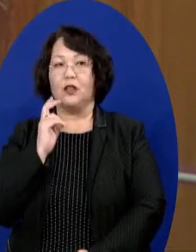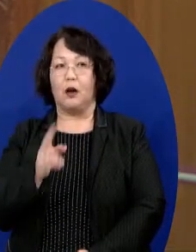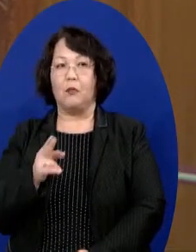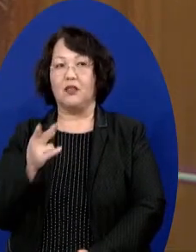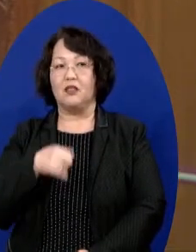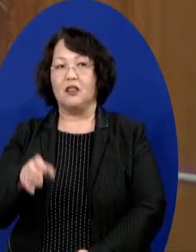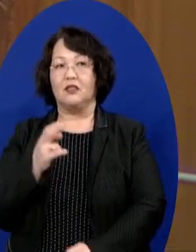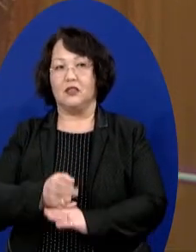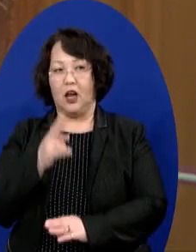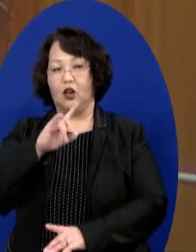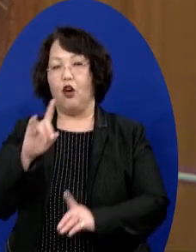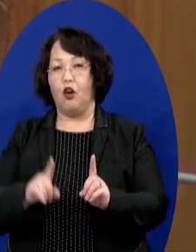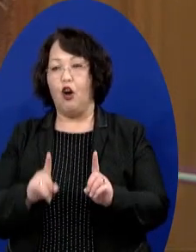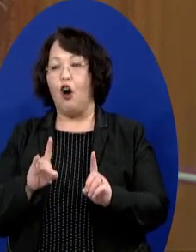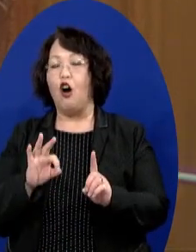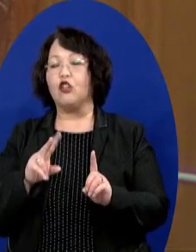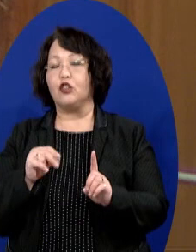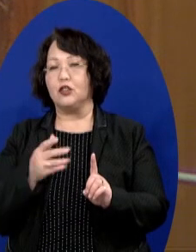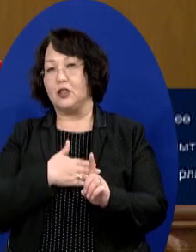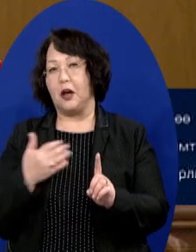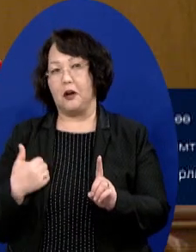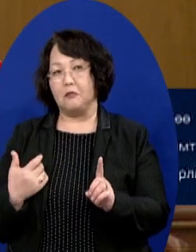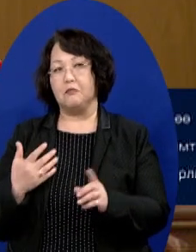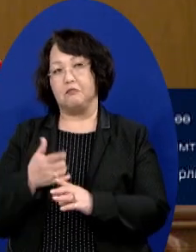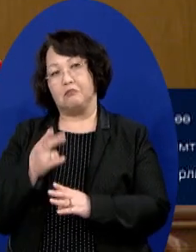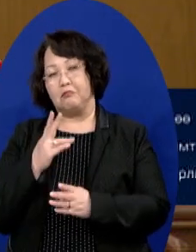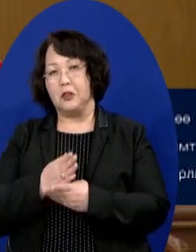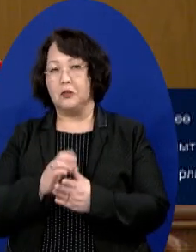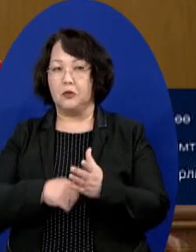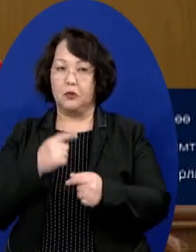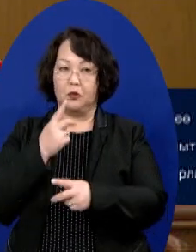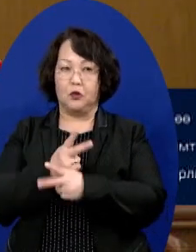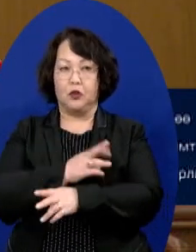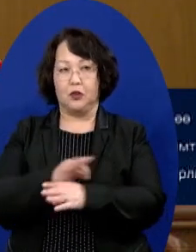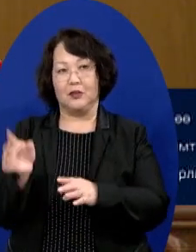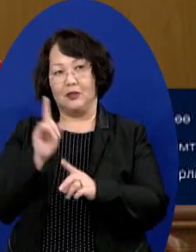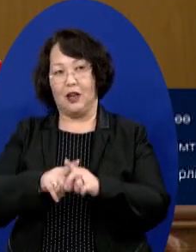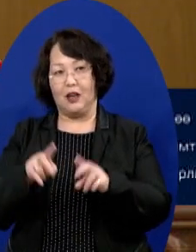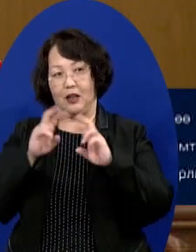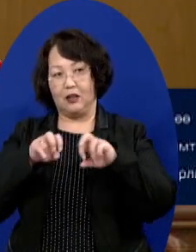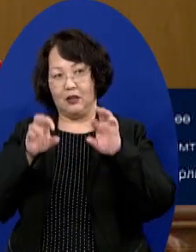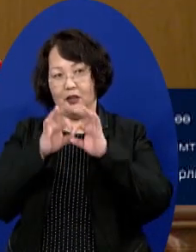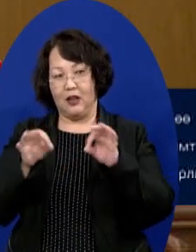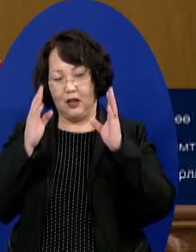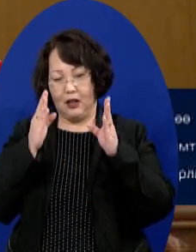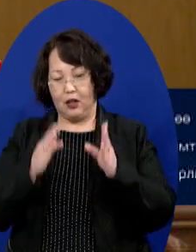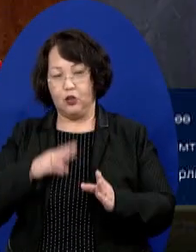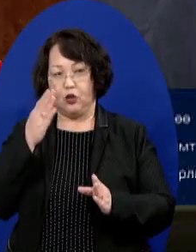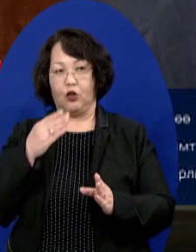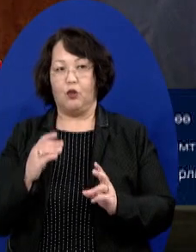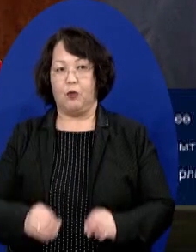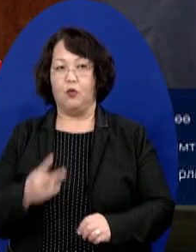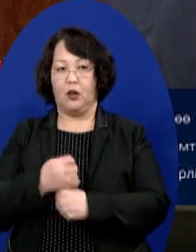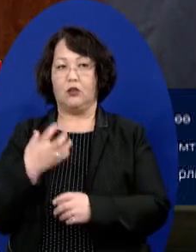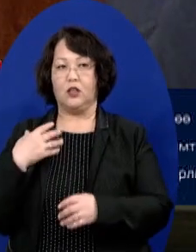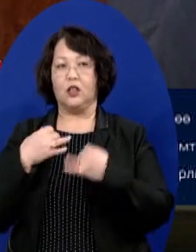захирал орлогч даргатай байх эсэх асуудалтай холбогдох хуулийн төслийн заалтыг дахин хянаж тодорхой болох үүргийг улсын хурлын